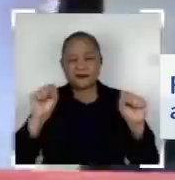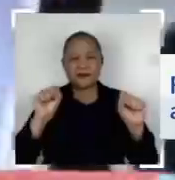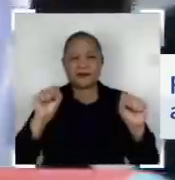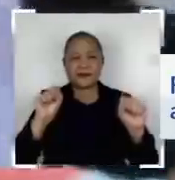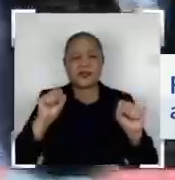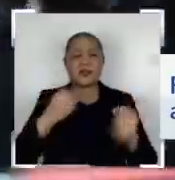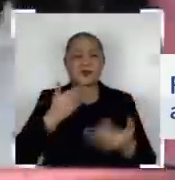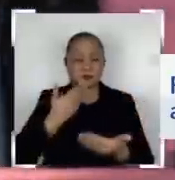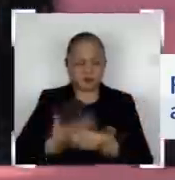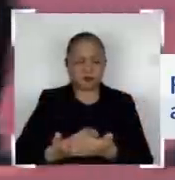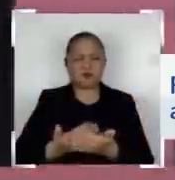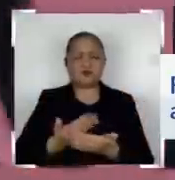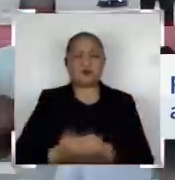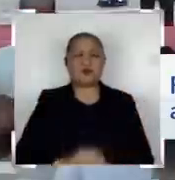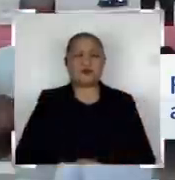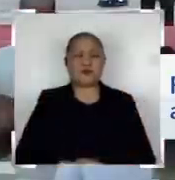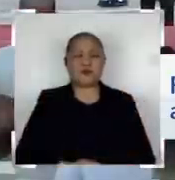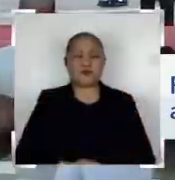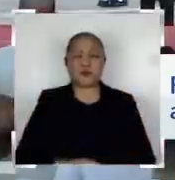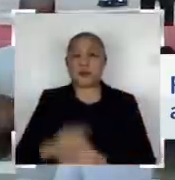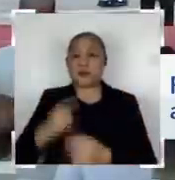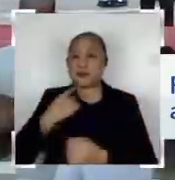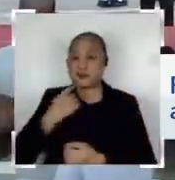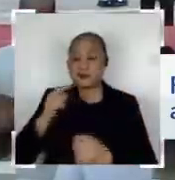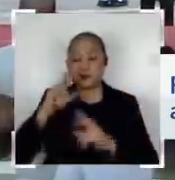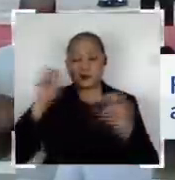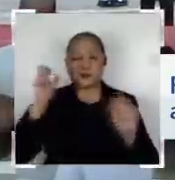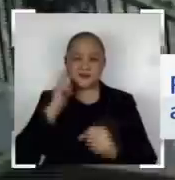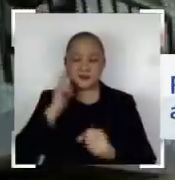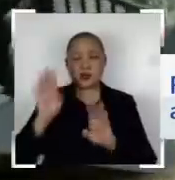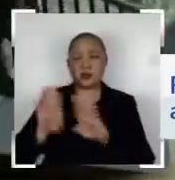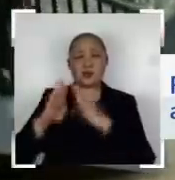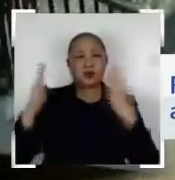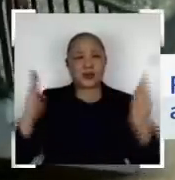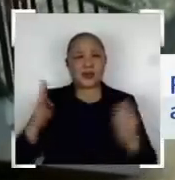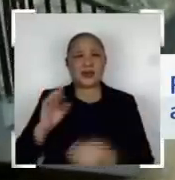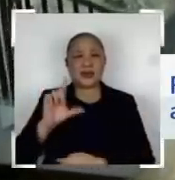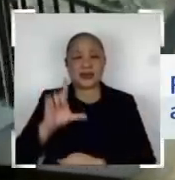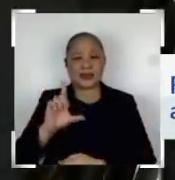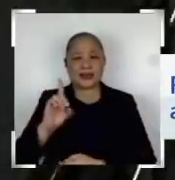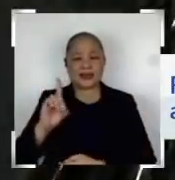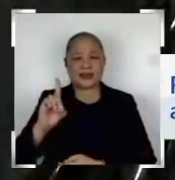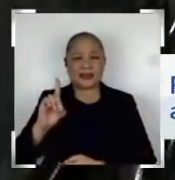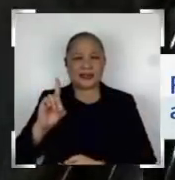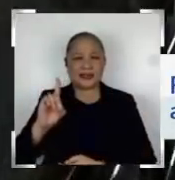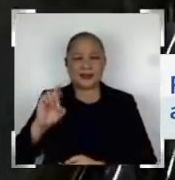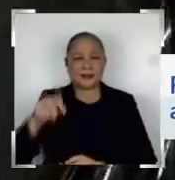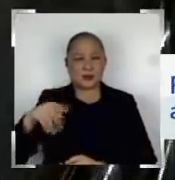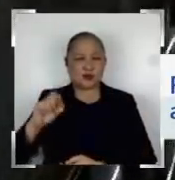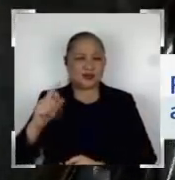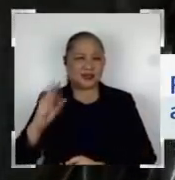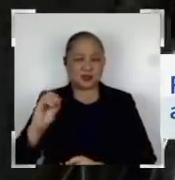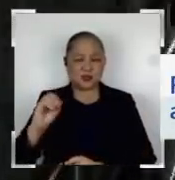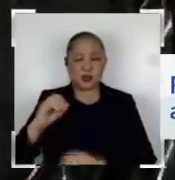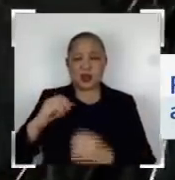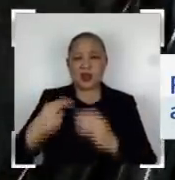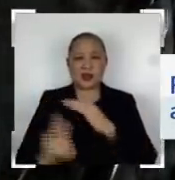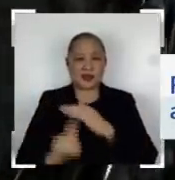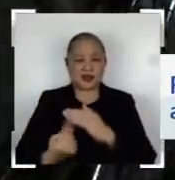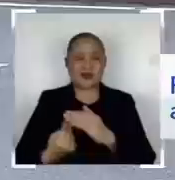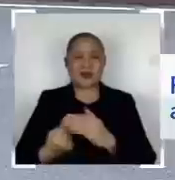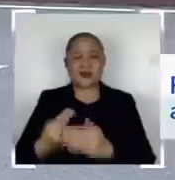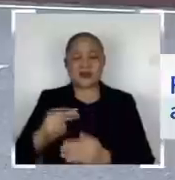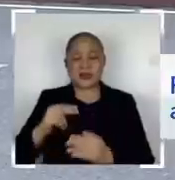Sinabi niya yan ang pangunahan ng pagbubukas ng El Deposito Underground Reservoir sa San Juan City. Ang